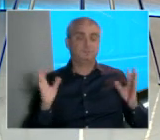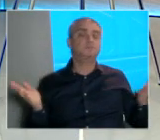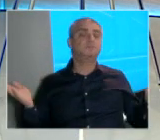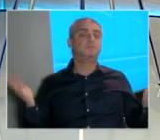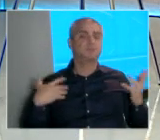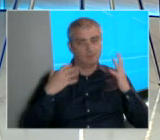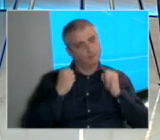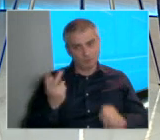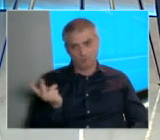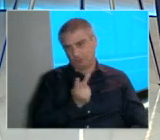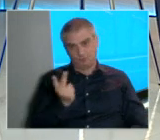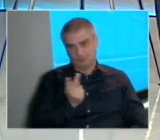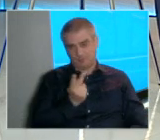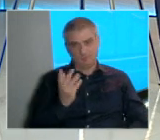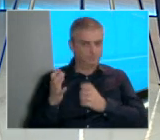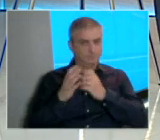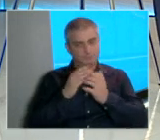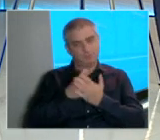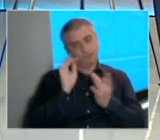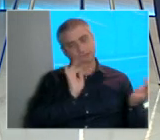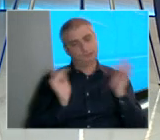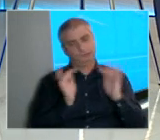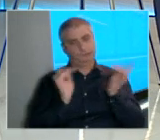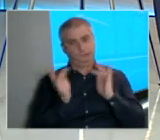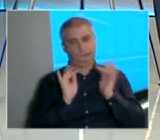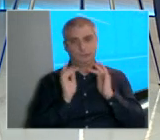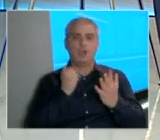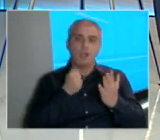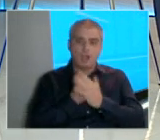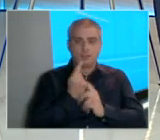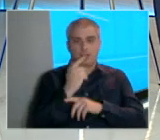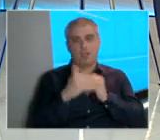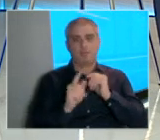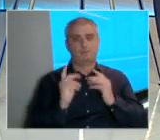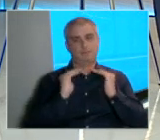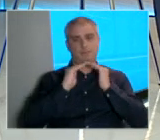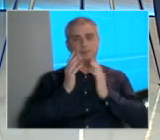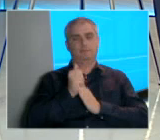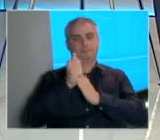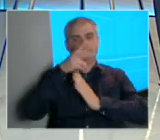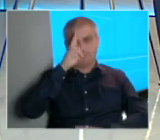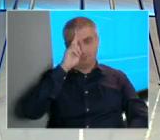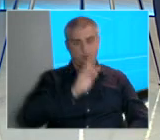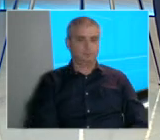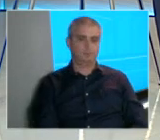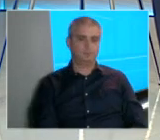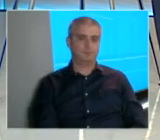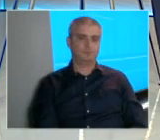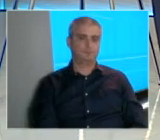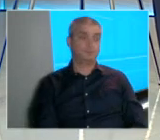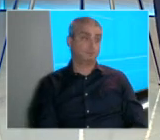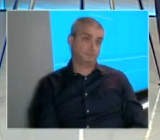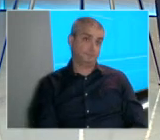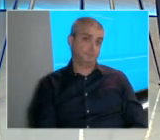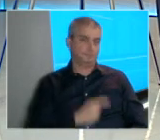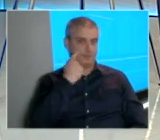ובטוח ששני הצדדים, מחנה סער ונתניהו, ימשיכו לתקוף אחד את השני, עד רגע האחרון מי מתאים להוביל את הליכוד. נראה